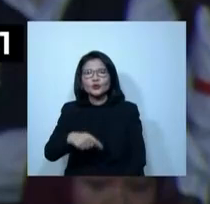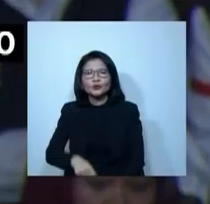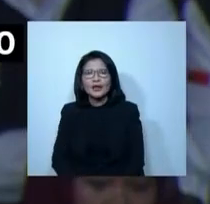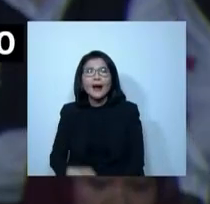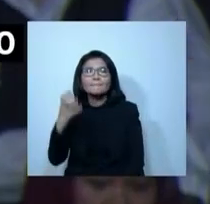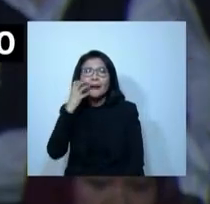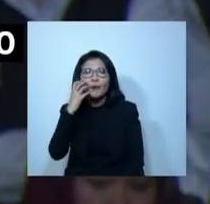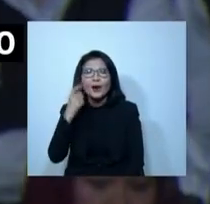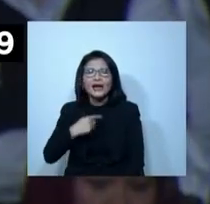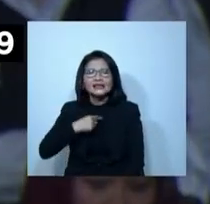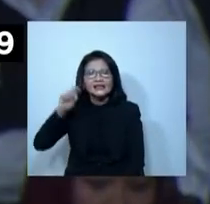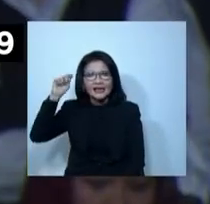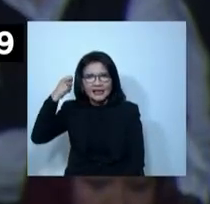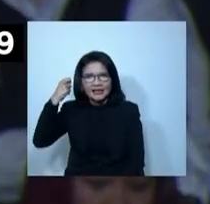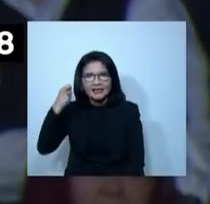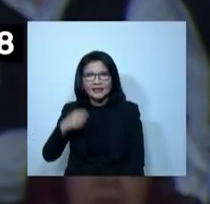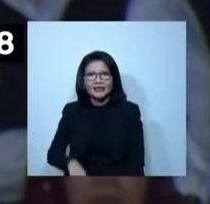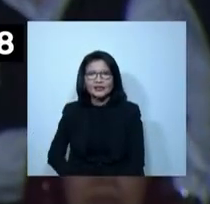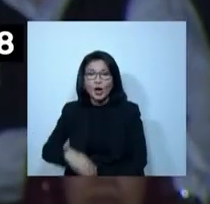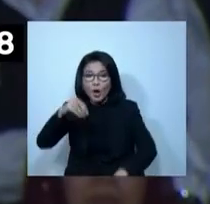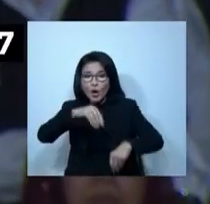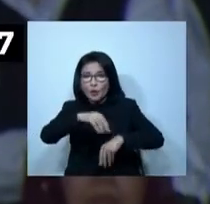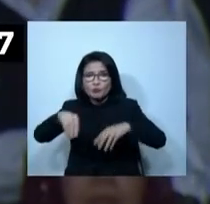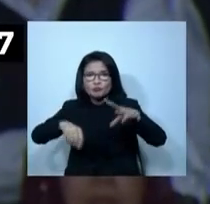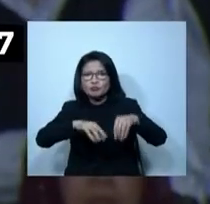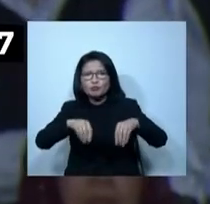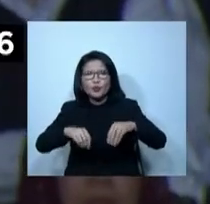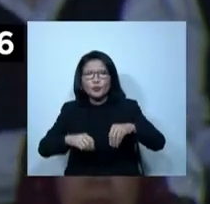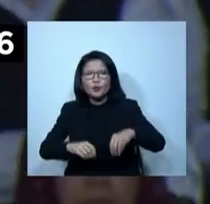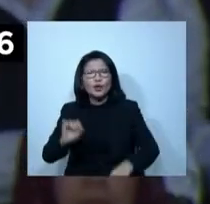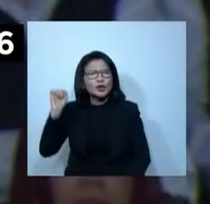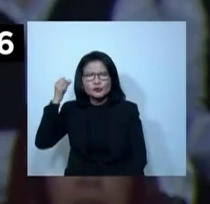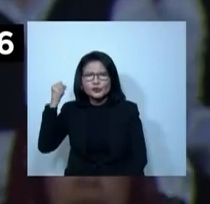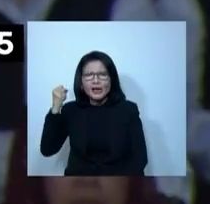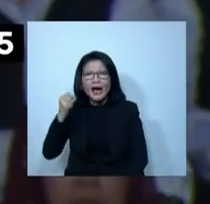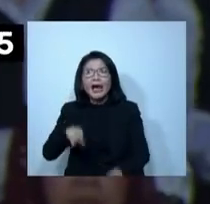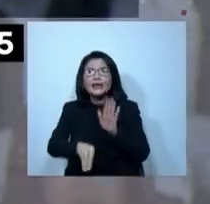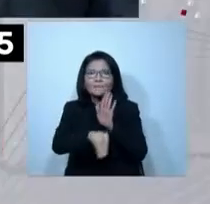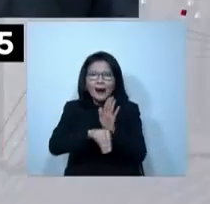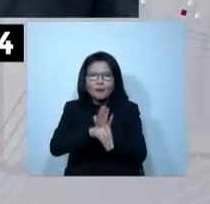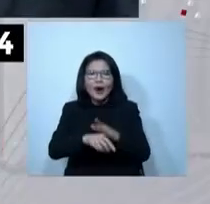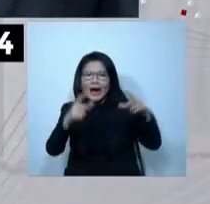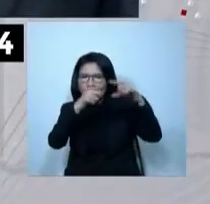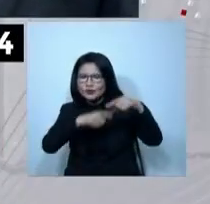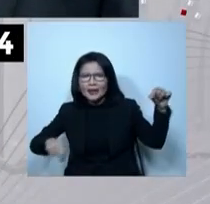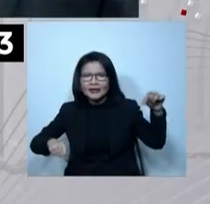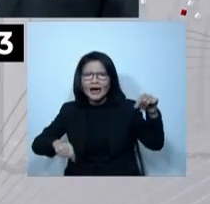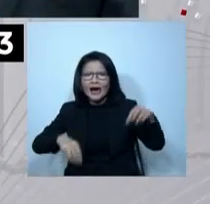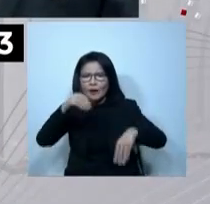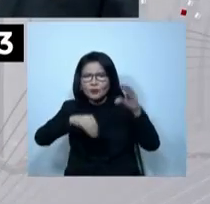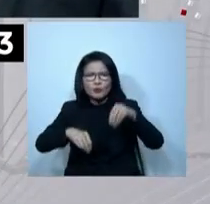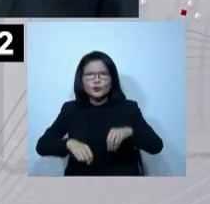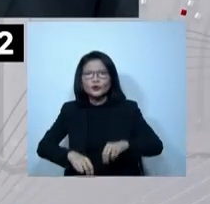pintu masuk ya, karena saya kira dengan waktu yang terbatas dalam debat capres itu tidak semua hal bisa kami tuangkan di dalam bentuk pertanyaan-pertanyaan itu. Tapi minimal